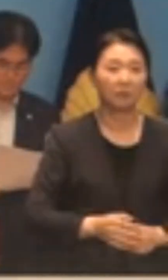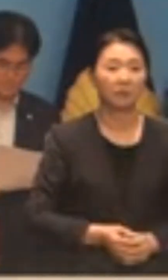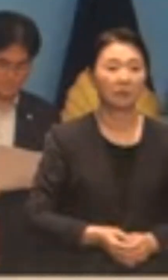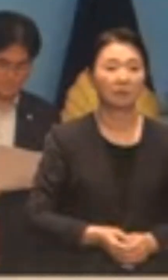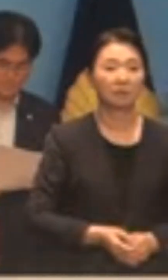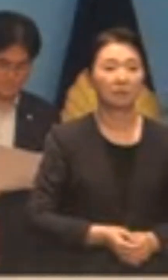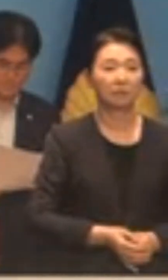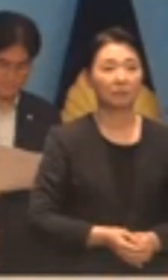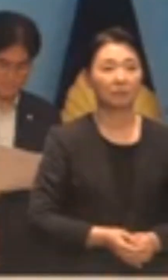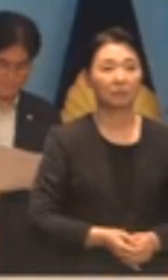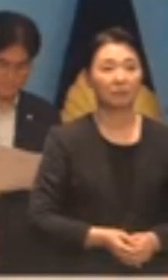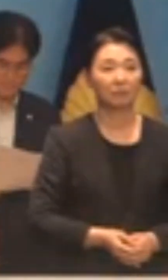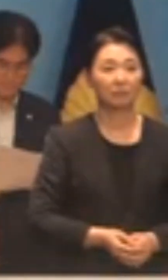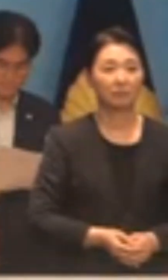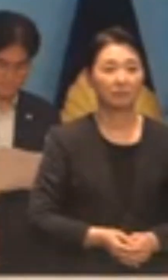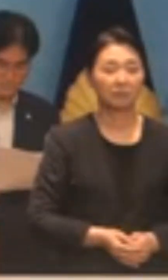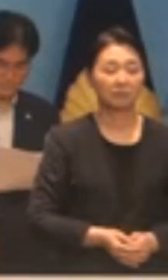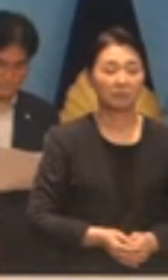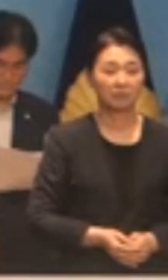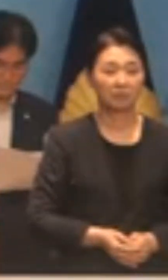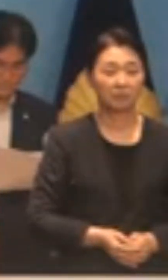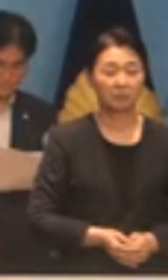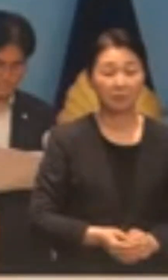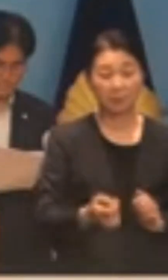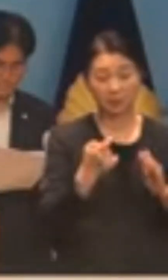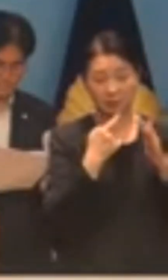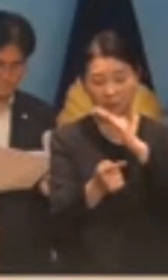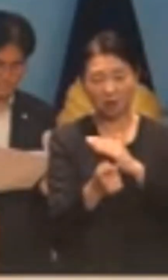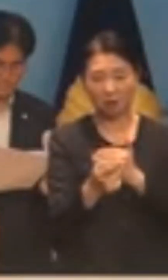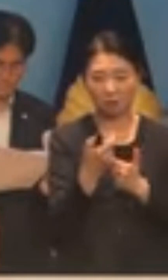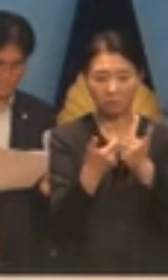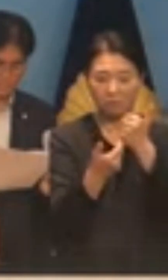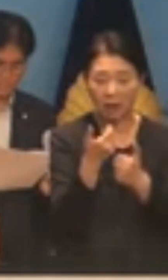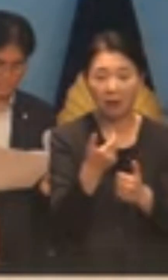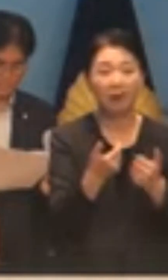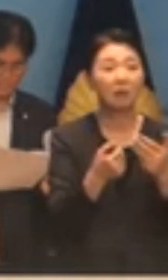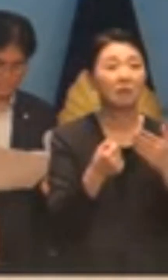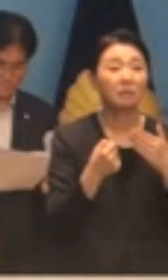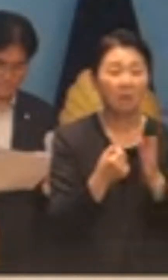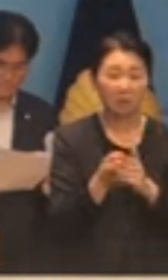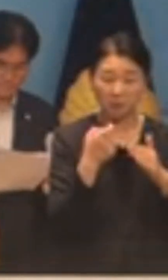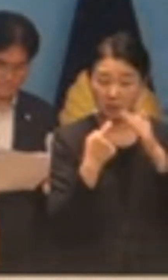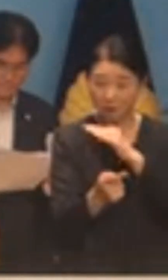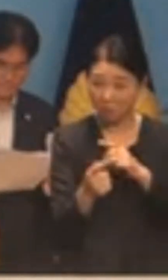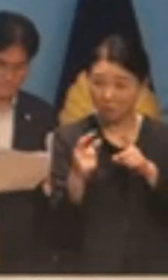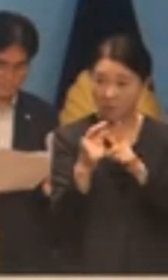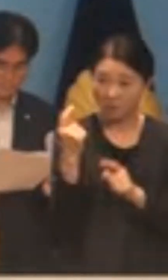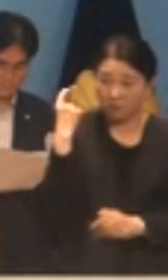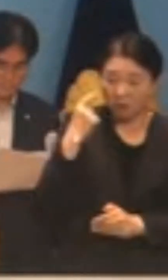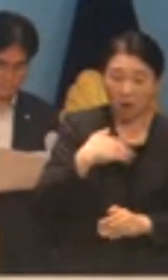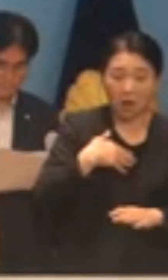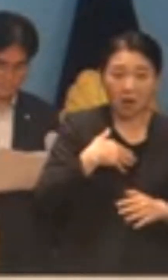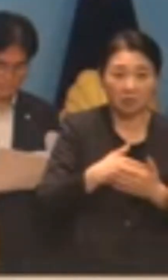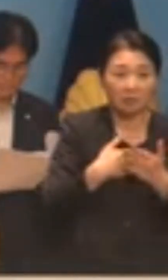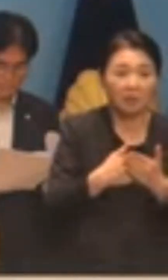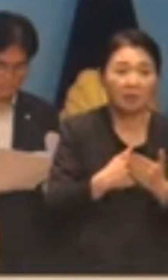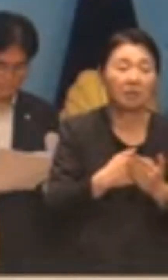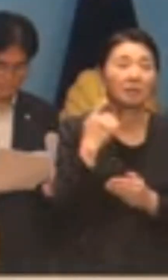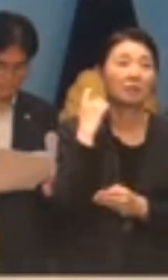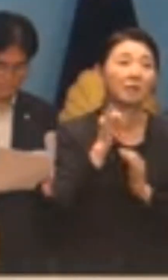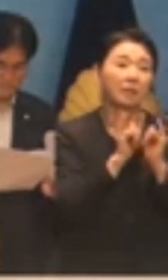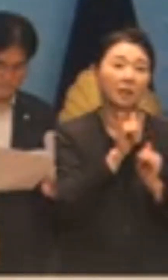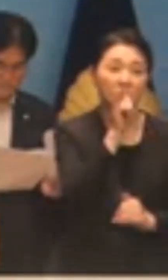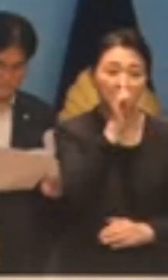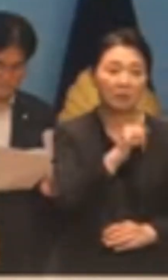때문이었습니다. 계엄 후유증 때문에 계엄 소리만 들어도 아직도 심장이 떨린다는